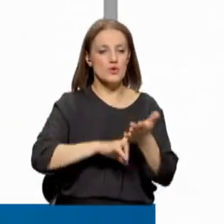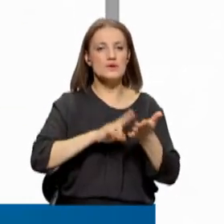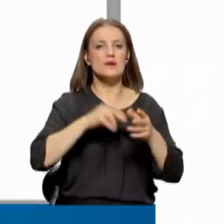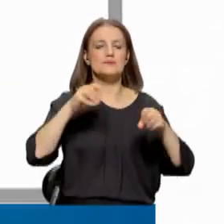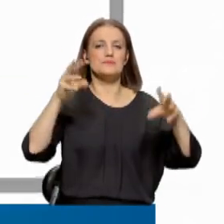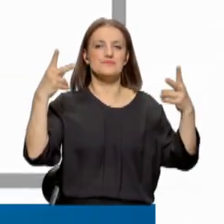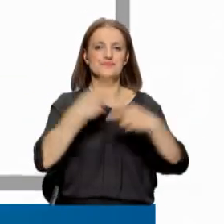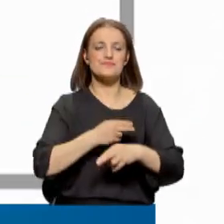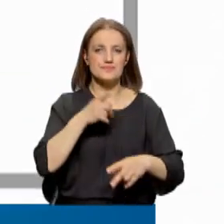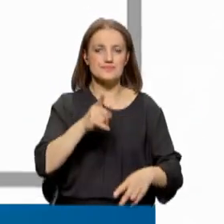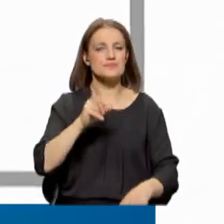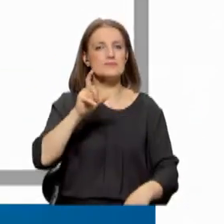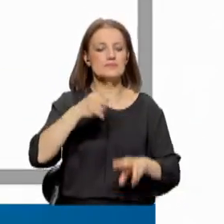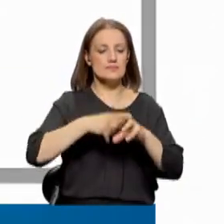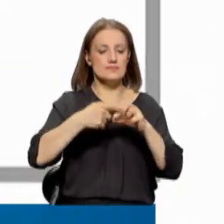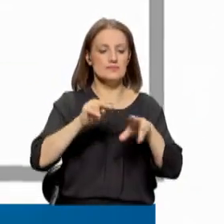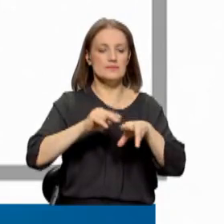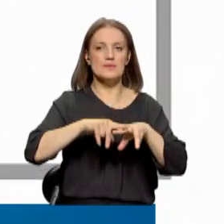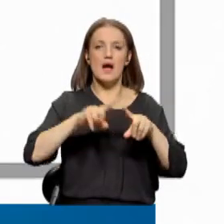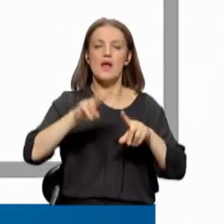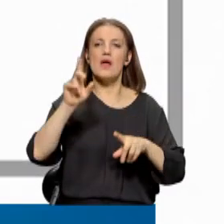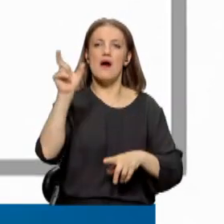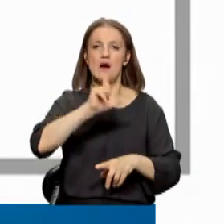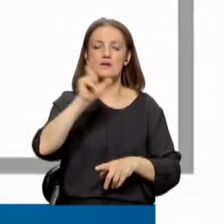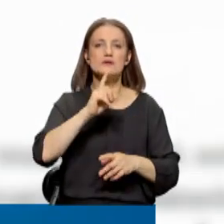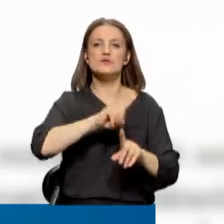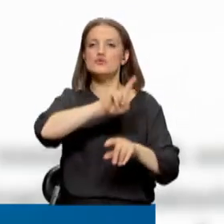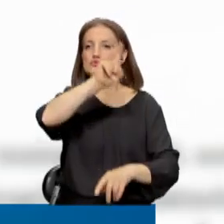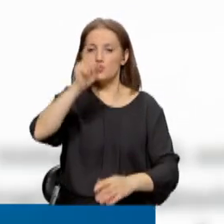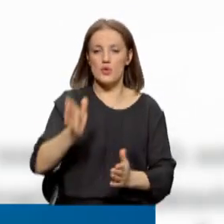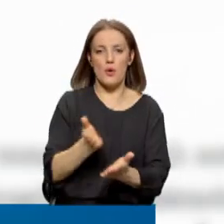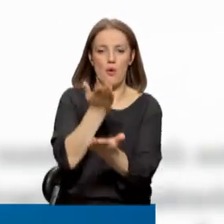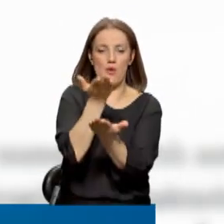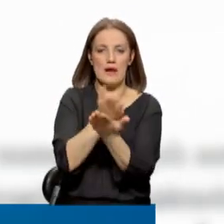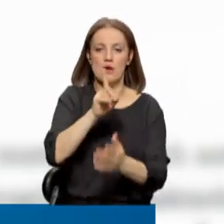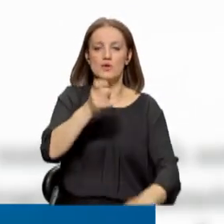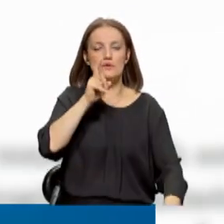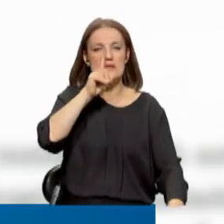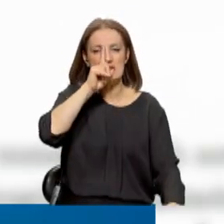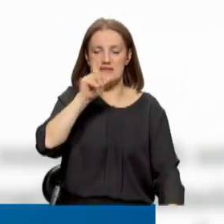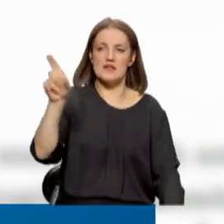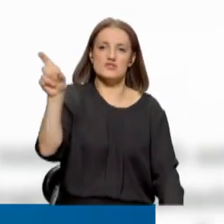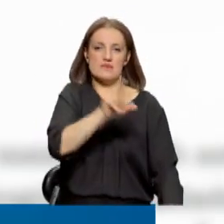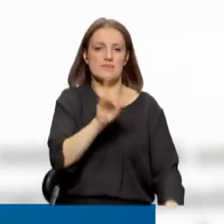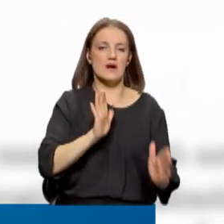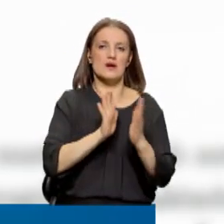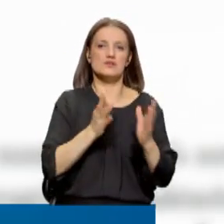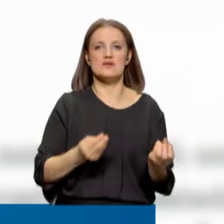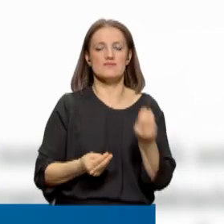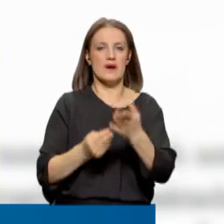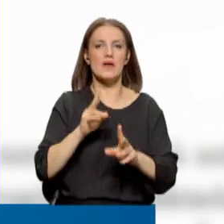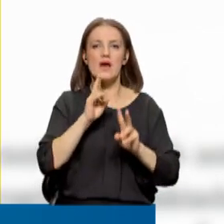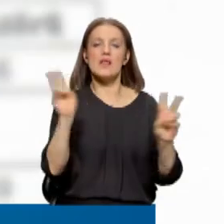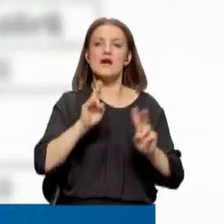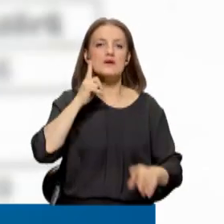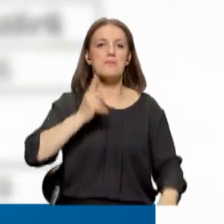tartışmasında CHP'li Erkan Aydın soru önergesine daha birkaç gün önce 19 Nisan'da gelen cevapla karşılık verdi. Enerji